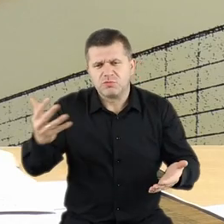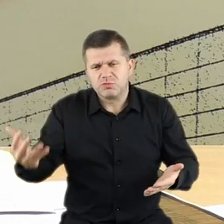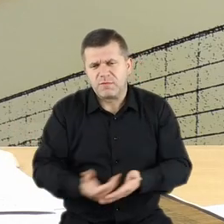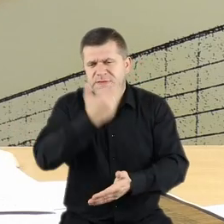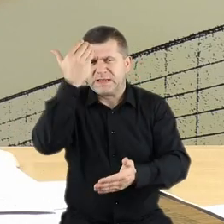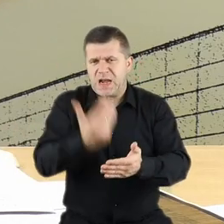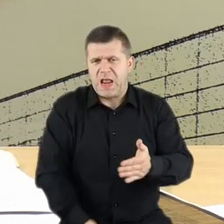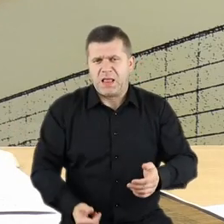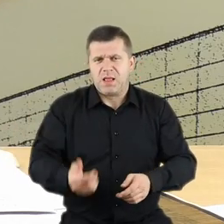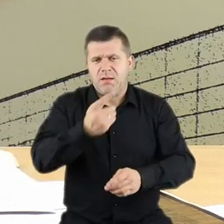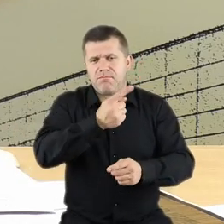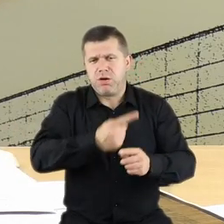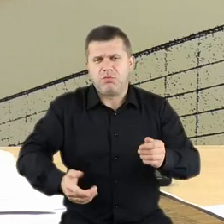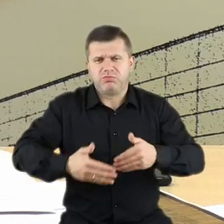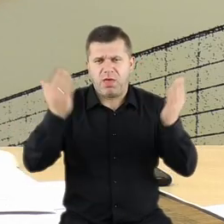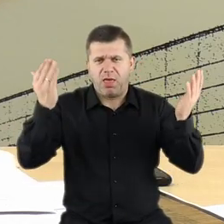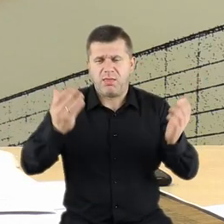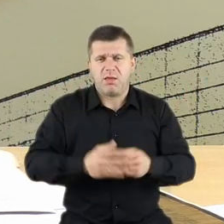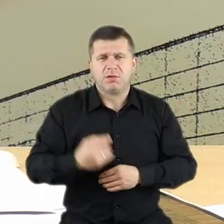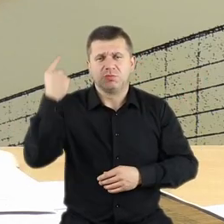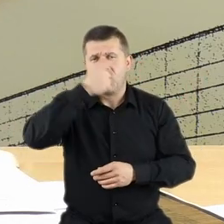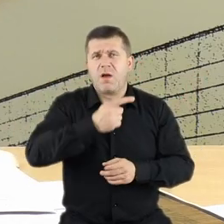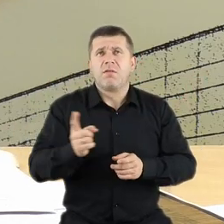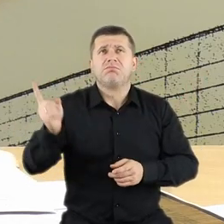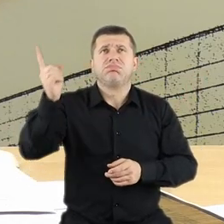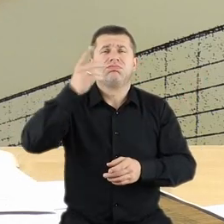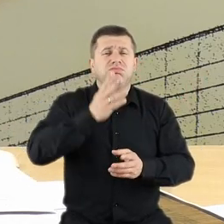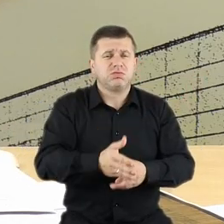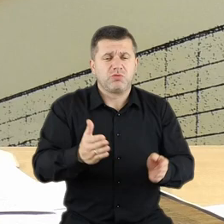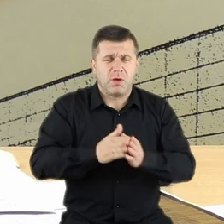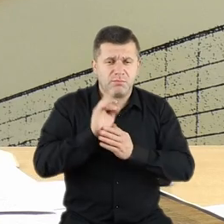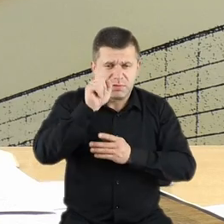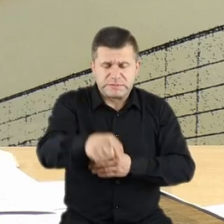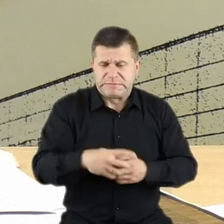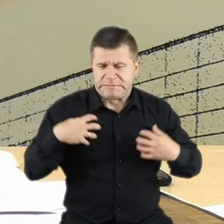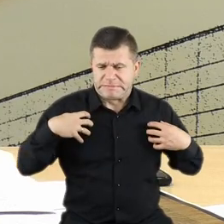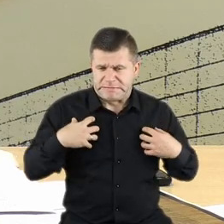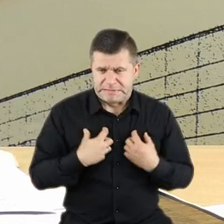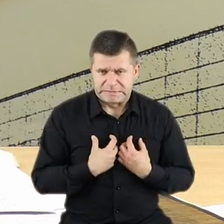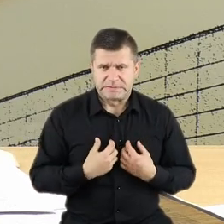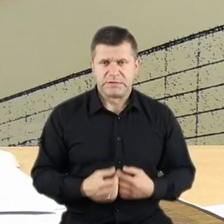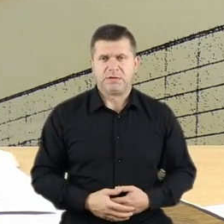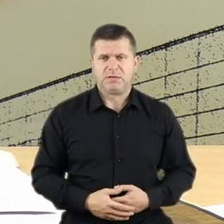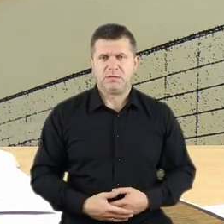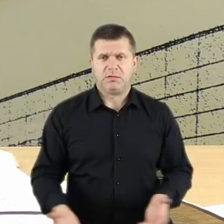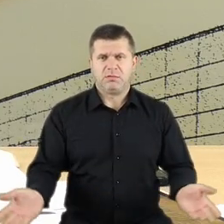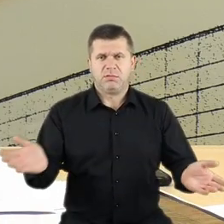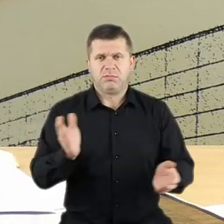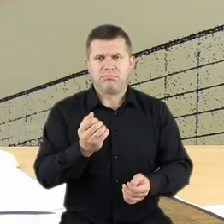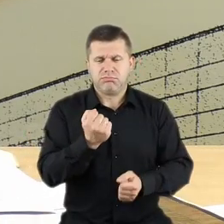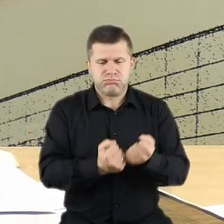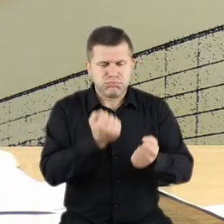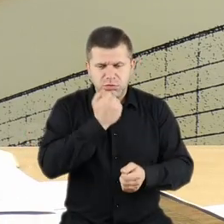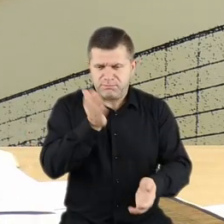południa słońce już było wysoko jak do chałupy ledwie żywy przyłapał Bosco